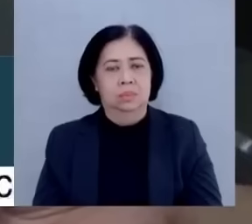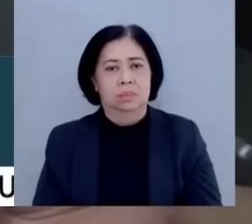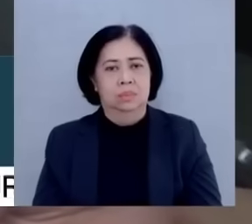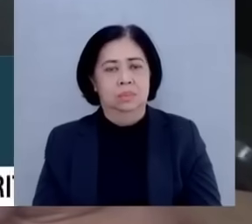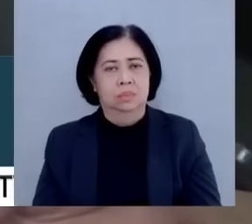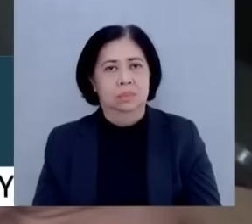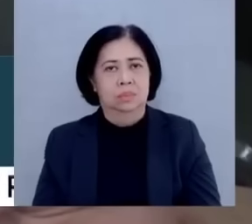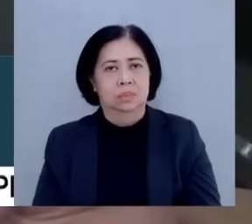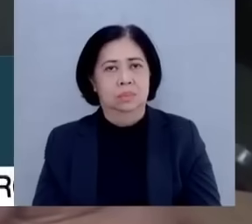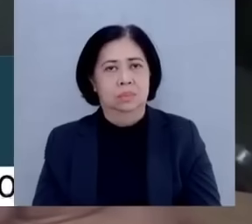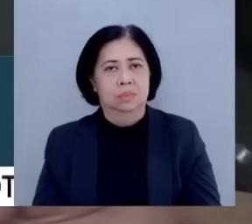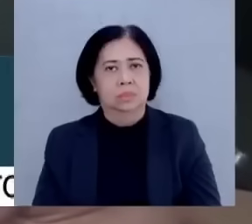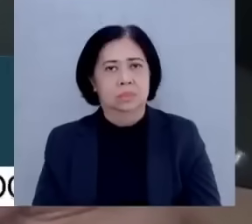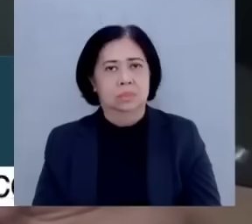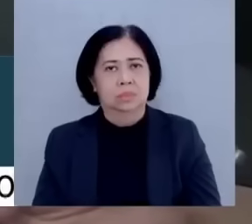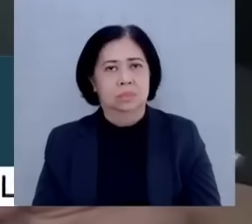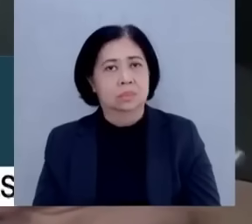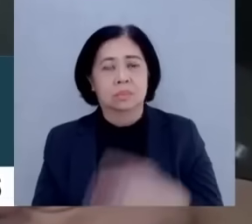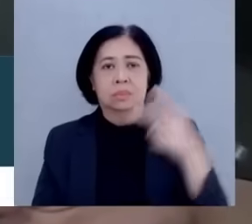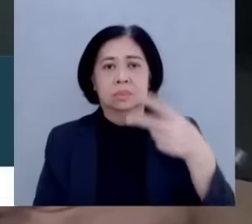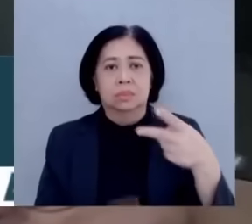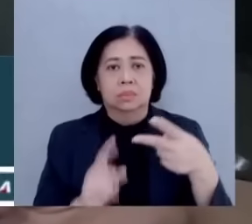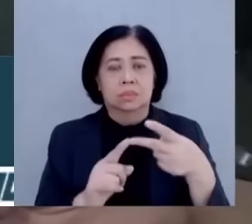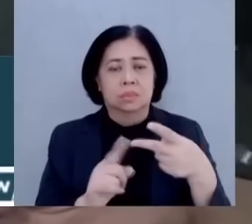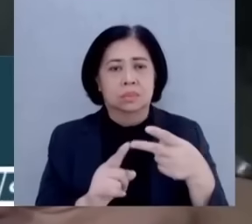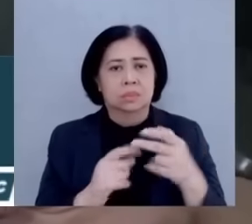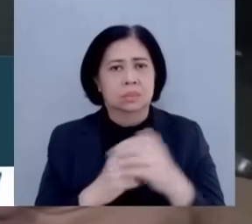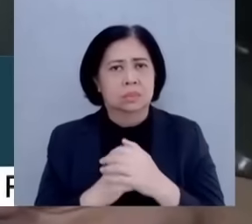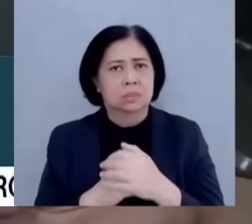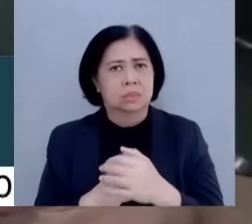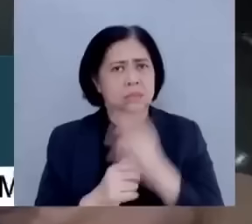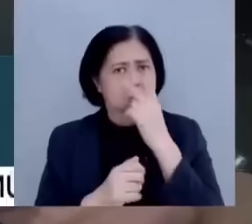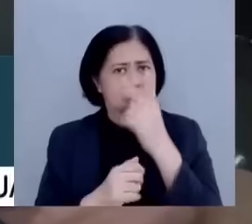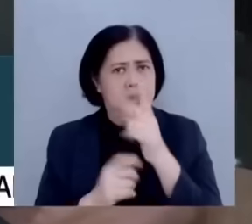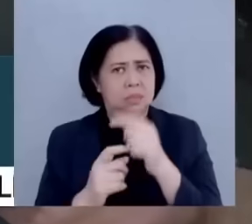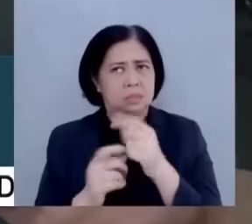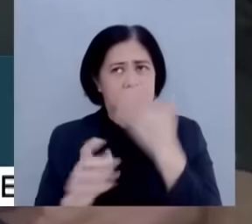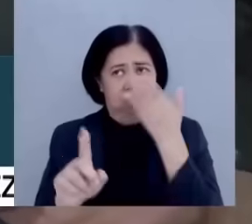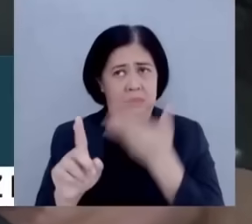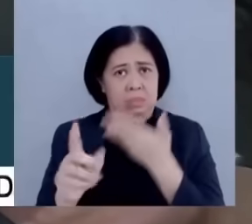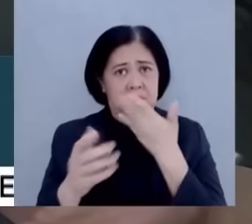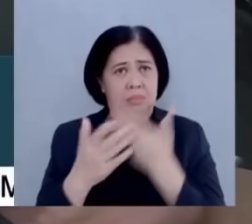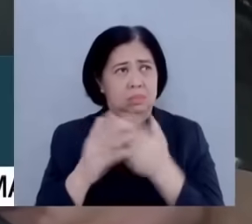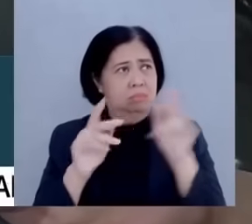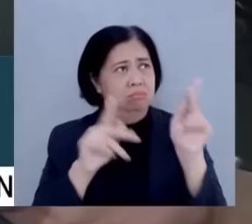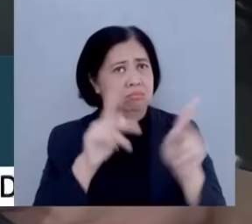Diba? Pangalawa, tingnan natin ang katinuan ng lahat.